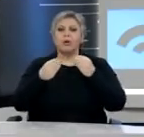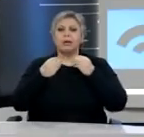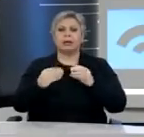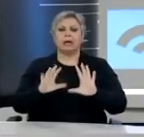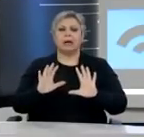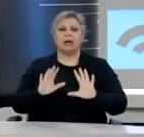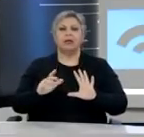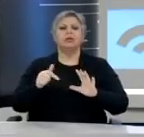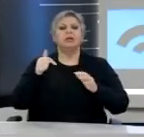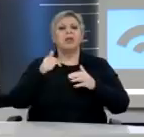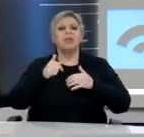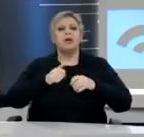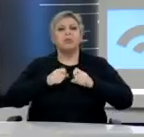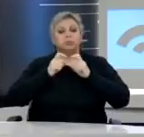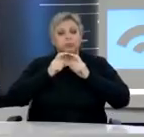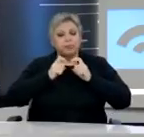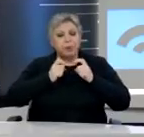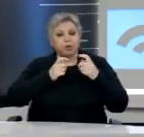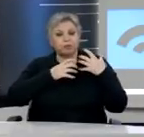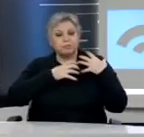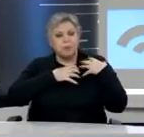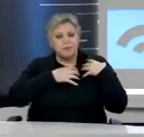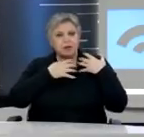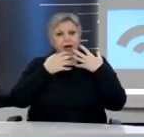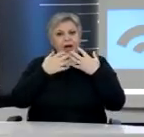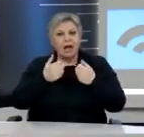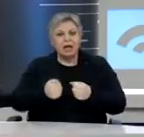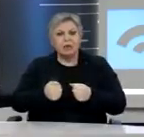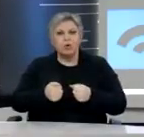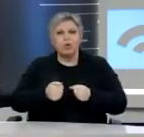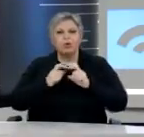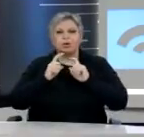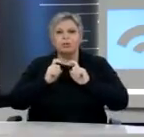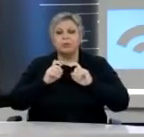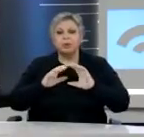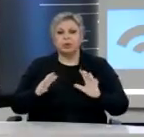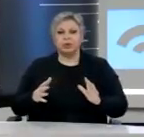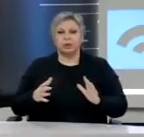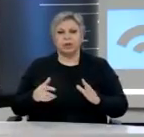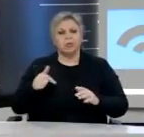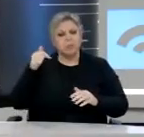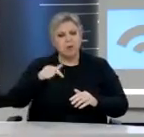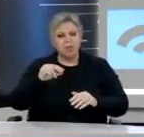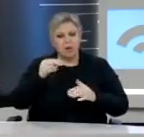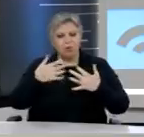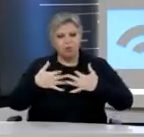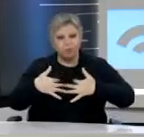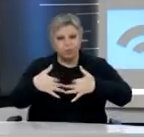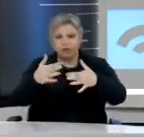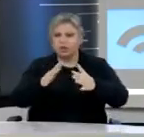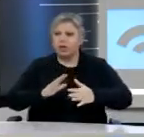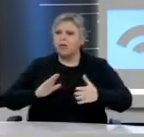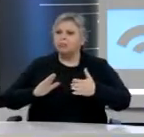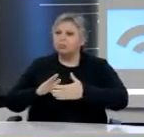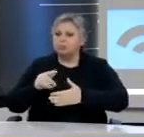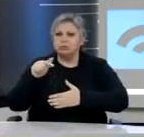καθήκοντος του δικού μου, της κυβέρνησής μου, απέναντι στο Κοινοβούλιο, απέναντι στον ελληνικό λαό, απέναντι στη